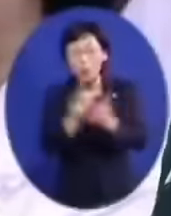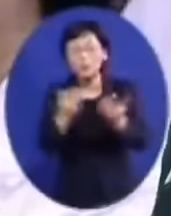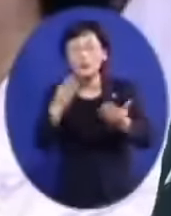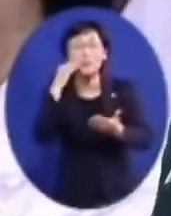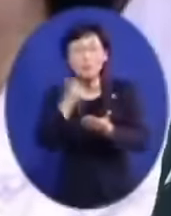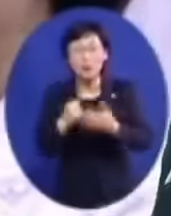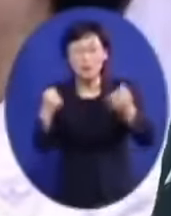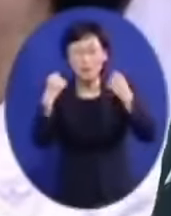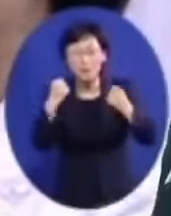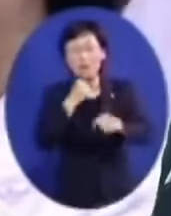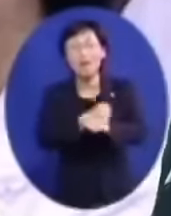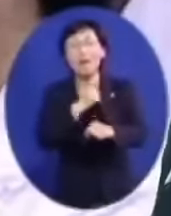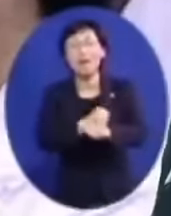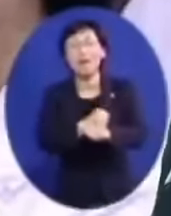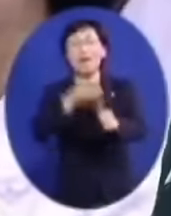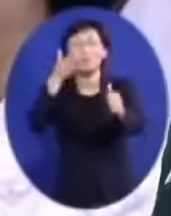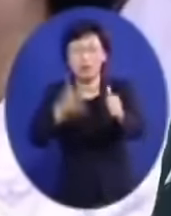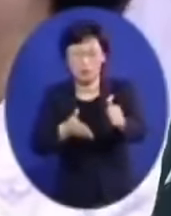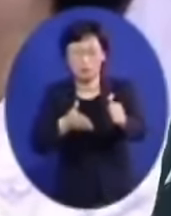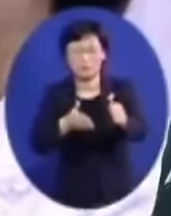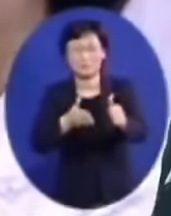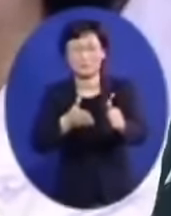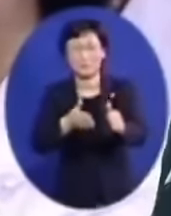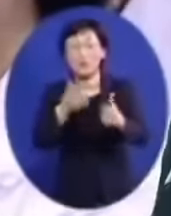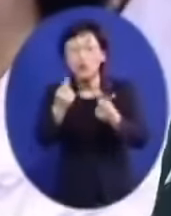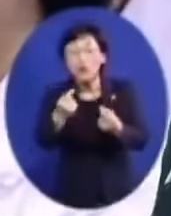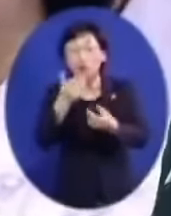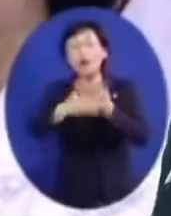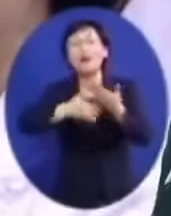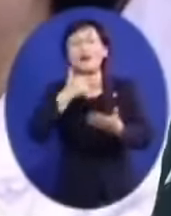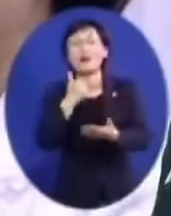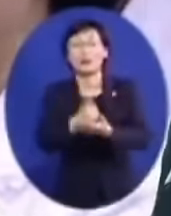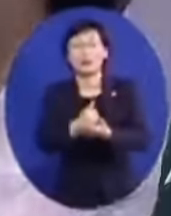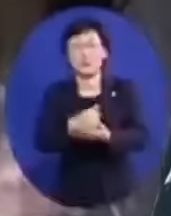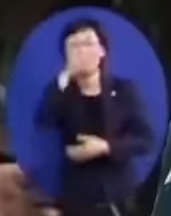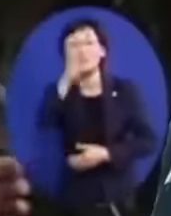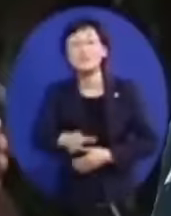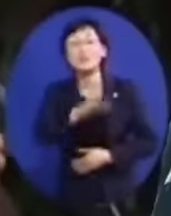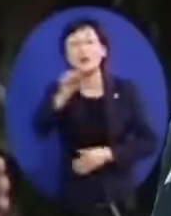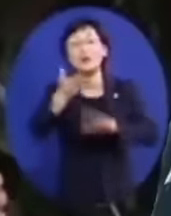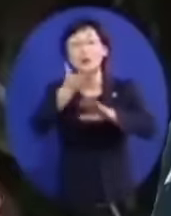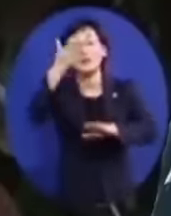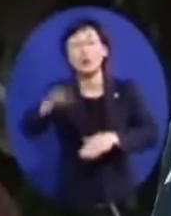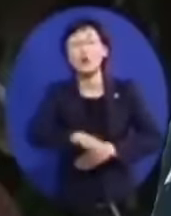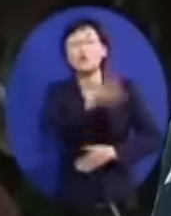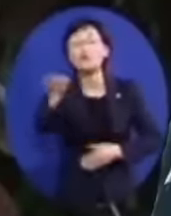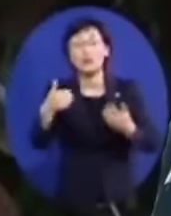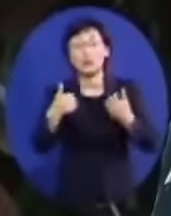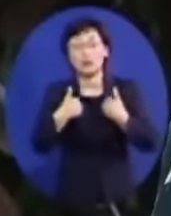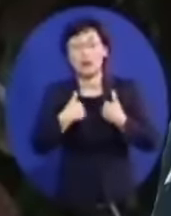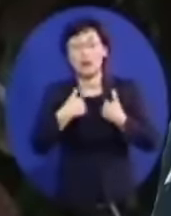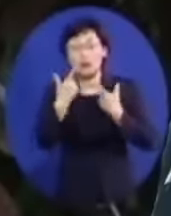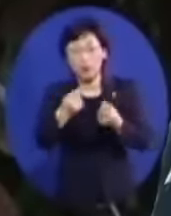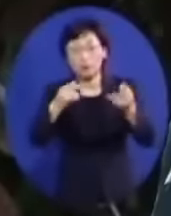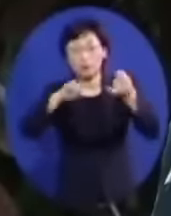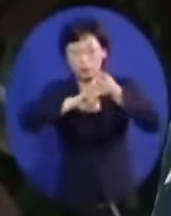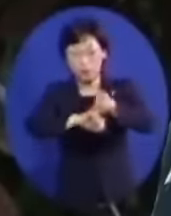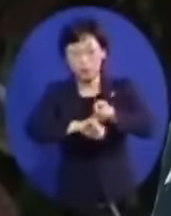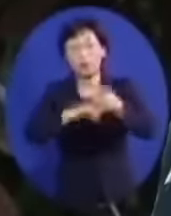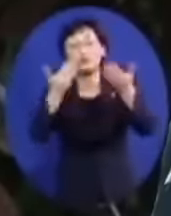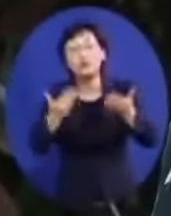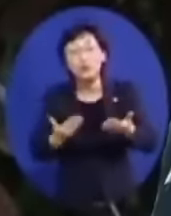내가 강건하기를 내가 간구한다. 이런 하나님이 십자가에서 우리에게 그런 약속을